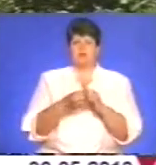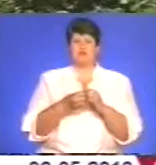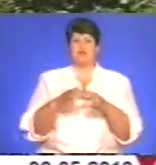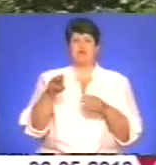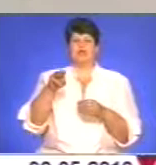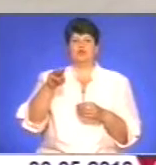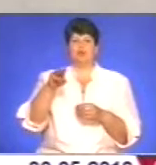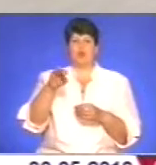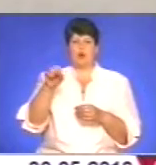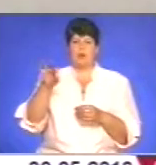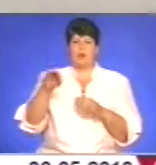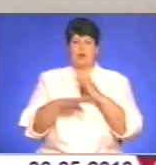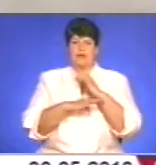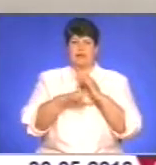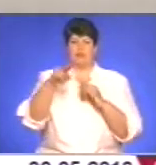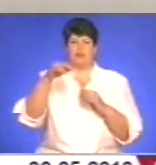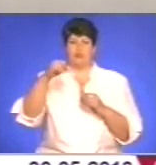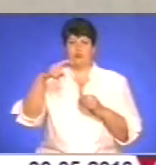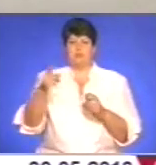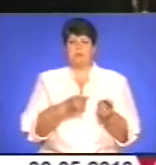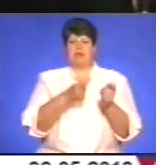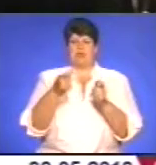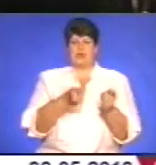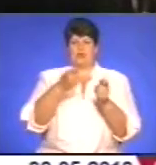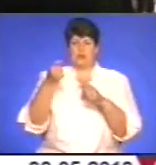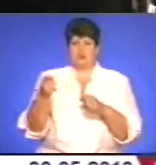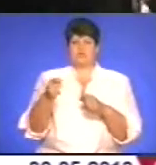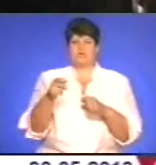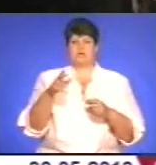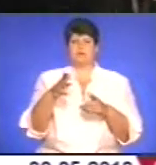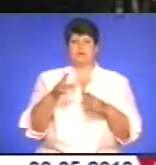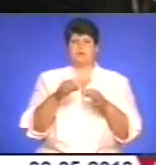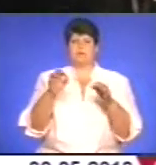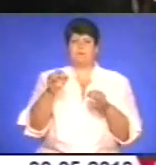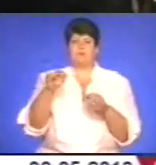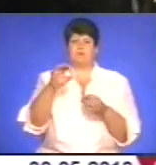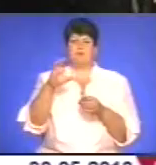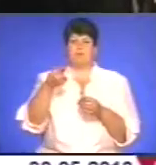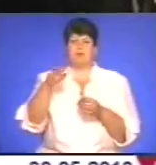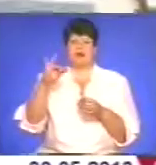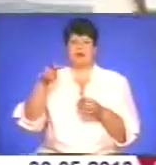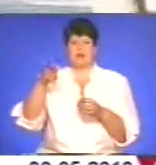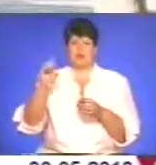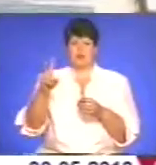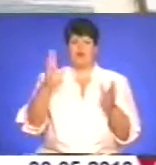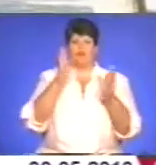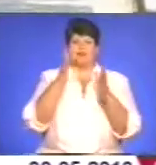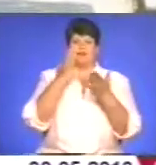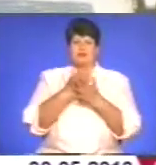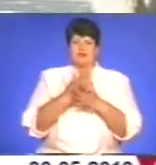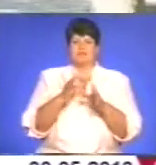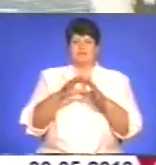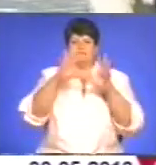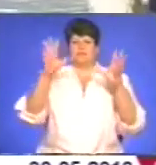пуху полягає в тому, що він переносить на собі пилок і спори рослин-алергенів. Таким чином у повітрі утворюється скупчення речовин,